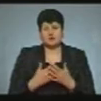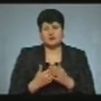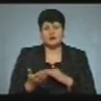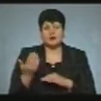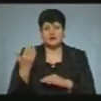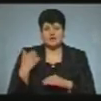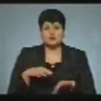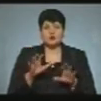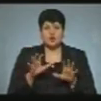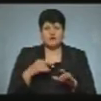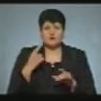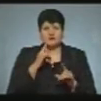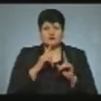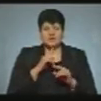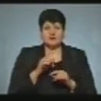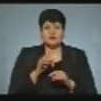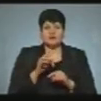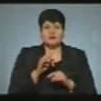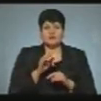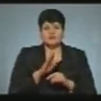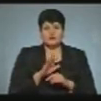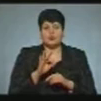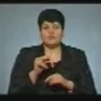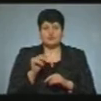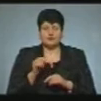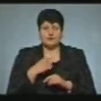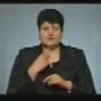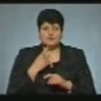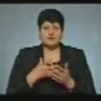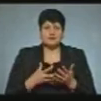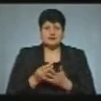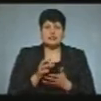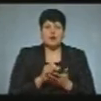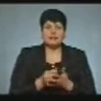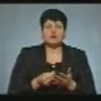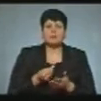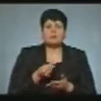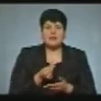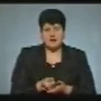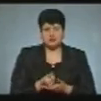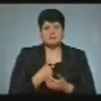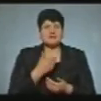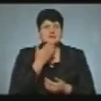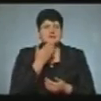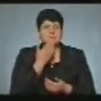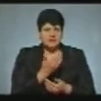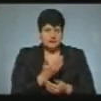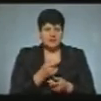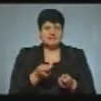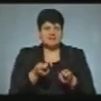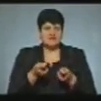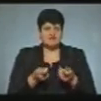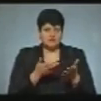Раніше голова обласної ради Віктор Овчарук нам прокоментував, що вони сплачували орендну плату. Ми запитались в